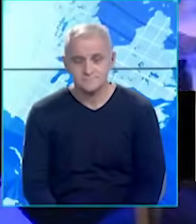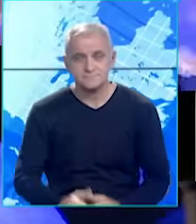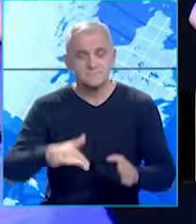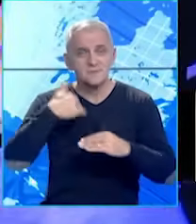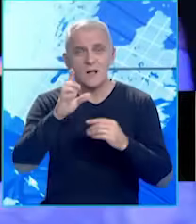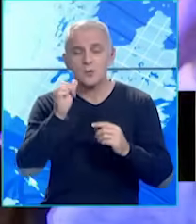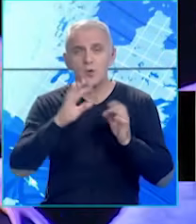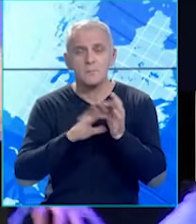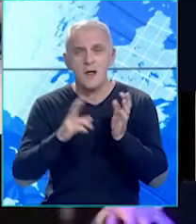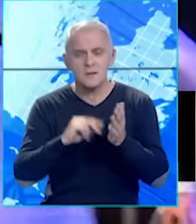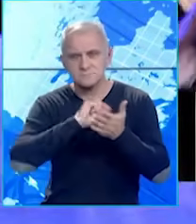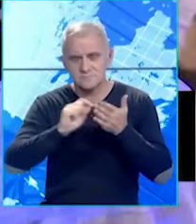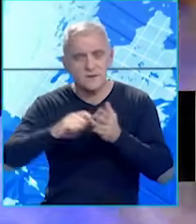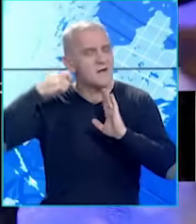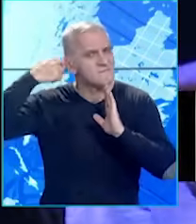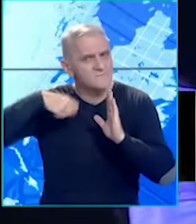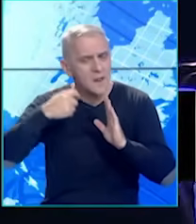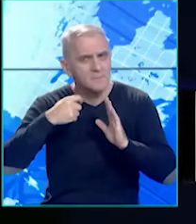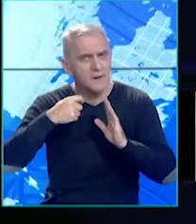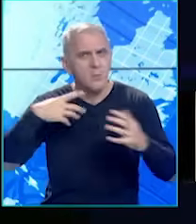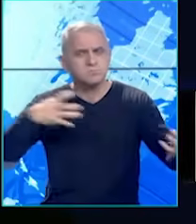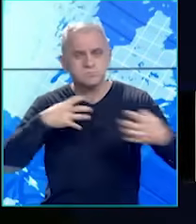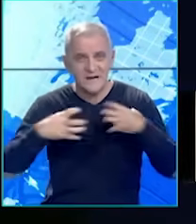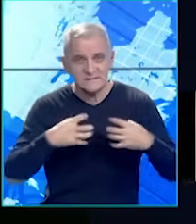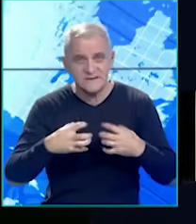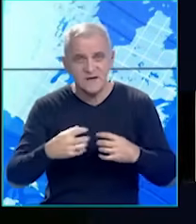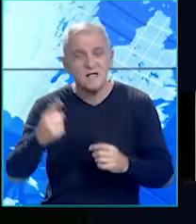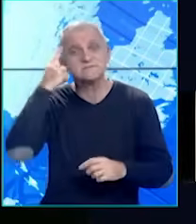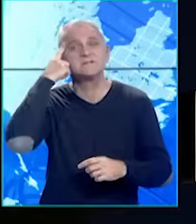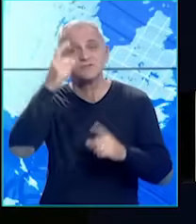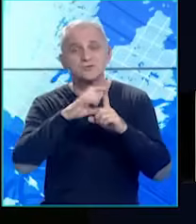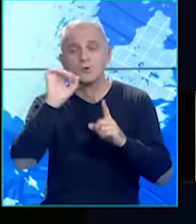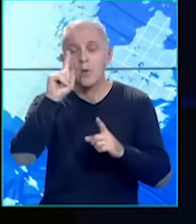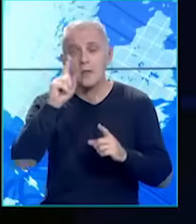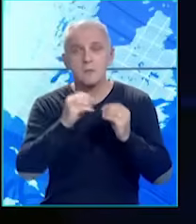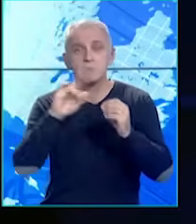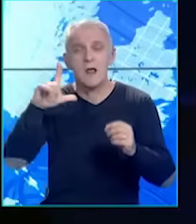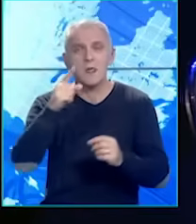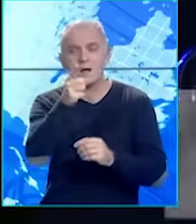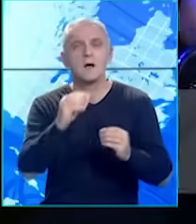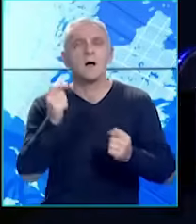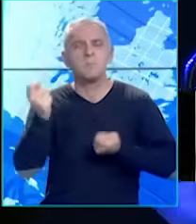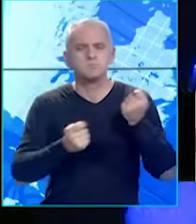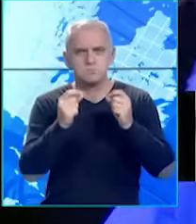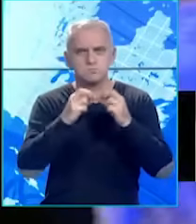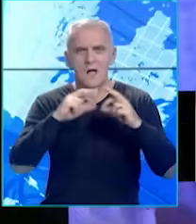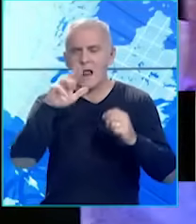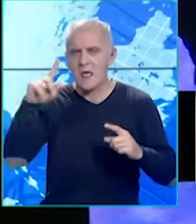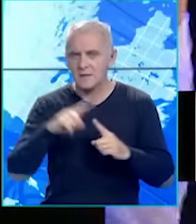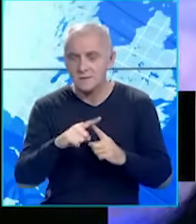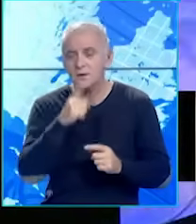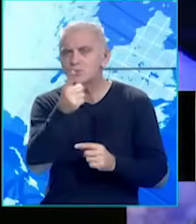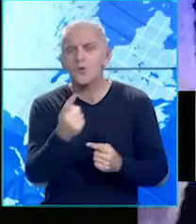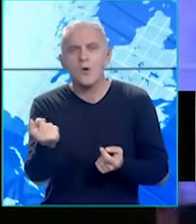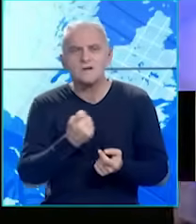Nakon romana, scenarija, filma i pozorišne predstave Sjećaš li se Dolly Bell dobilo je i baletno uprizorenje. Poseban je to izazov